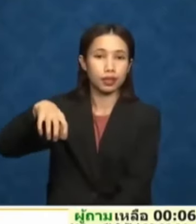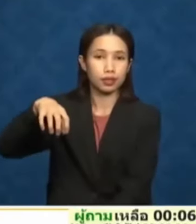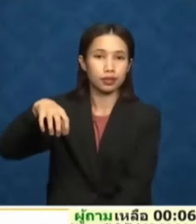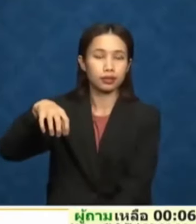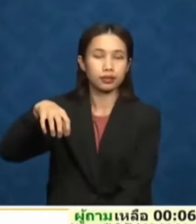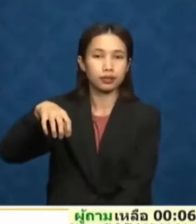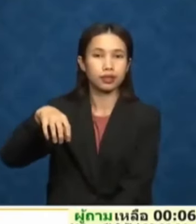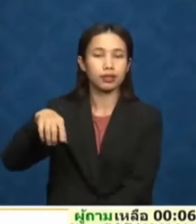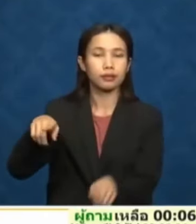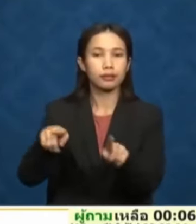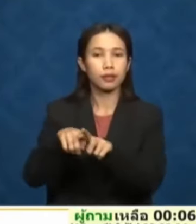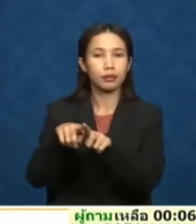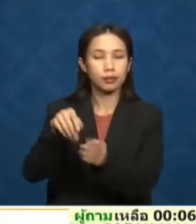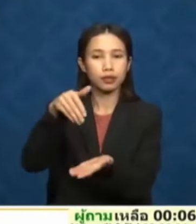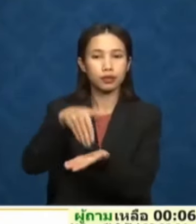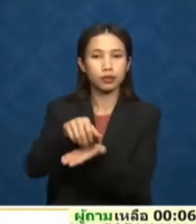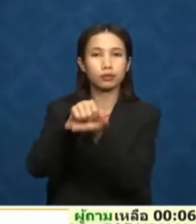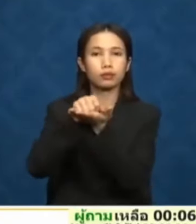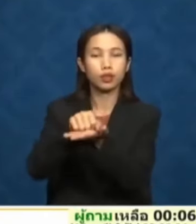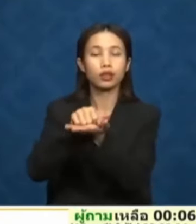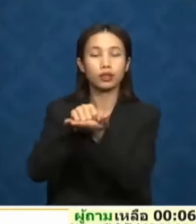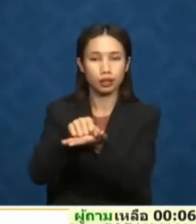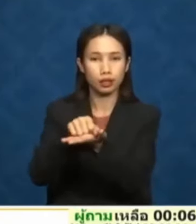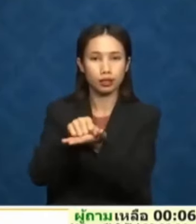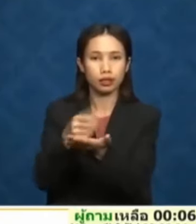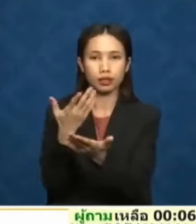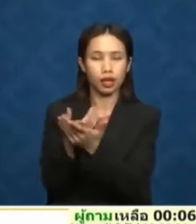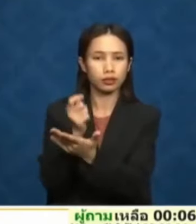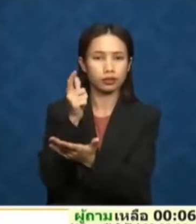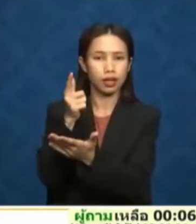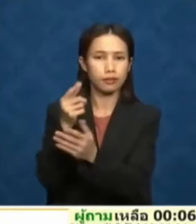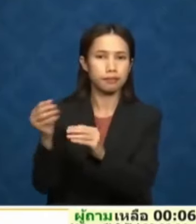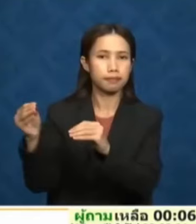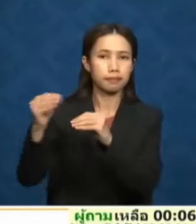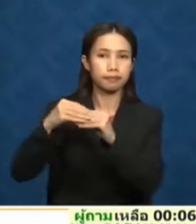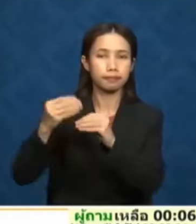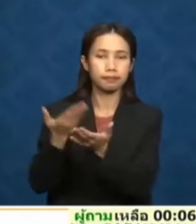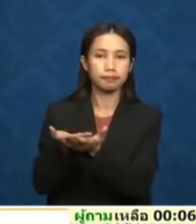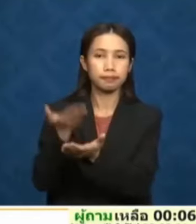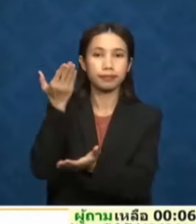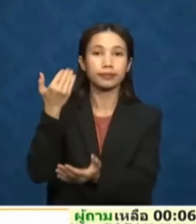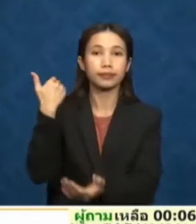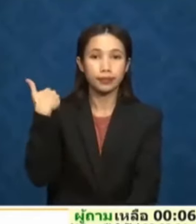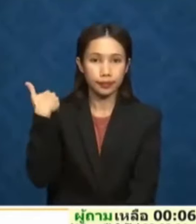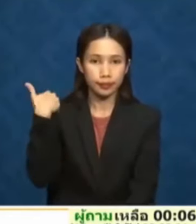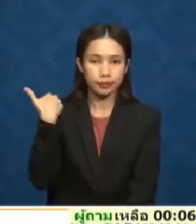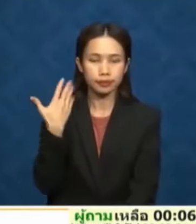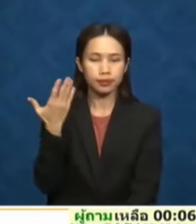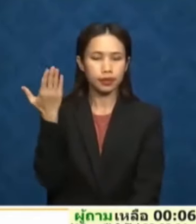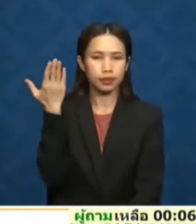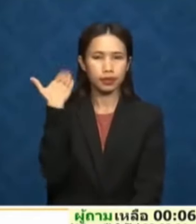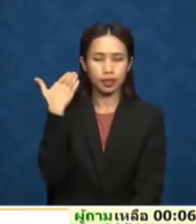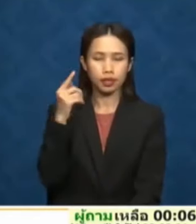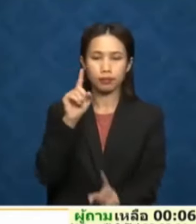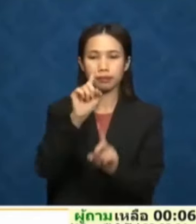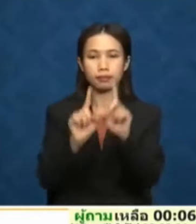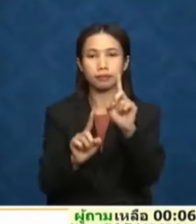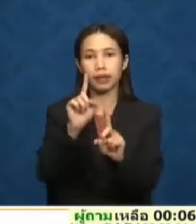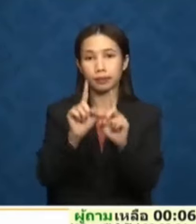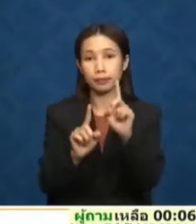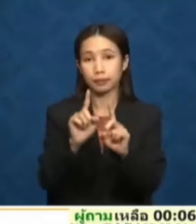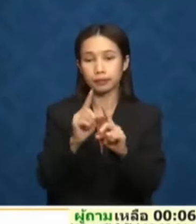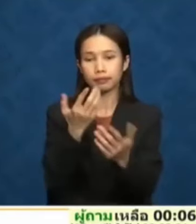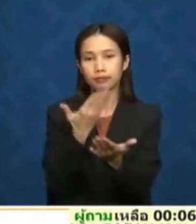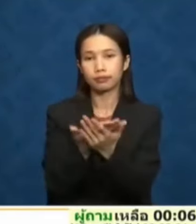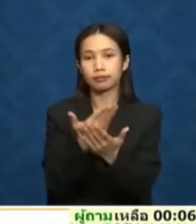tertiary careหรือหน่วยบริการตติยภูมิซึ่งค่าใช้จ่ายสูงมากเม็ดเงินที่ผ่านมาครับประเมินประเมินโดยรอบเ